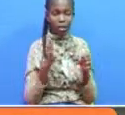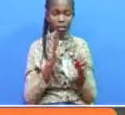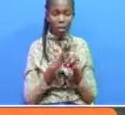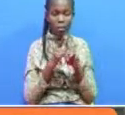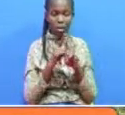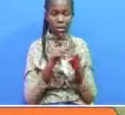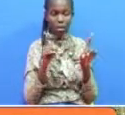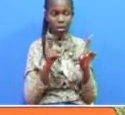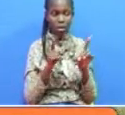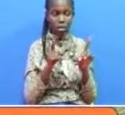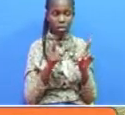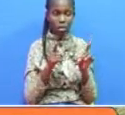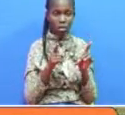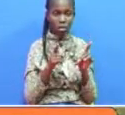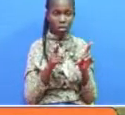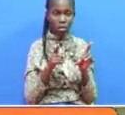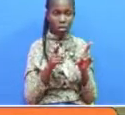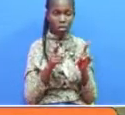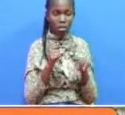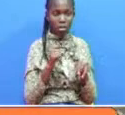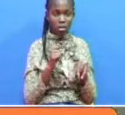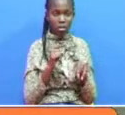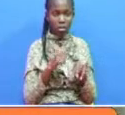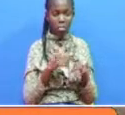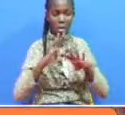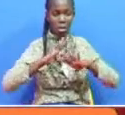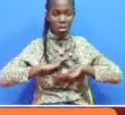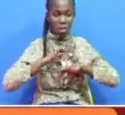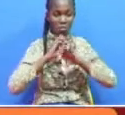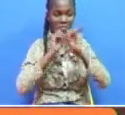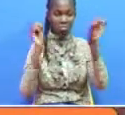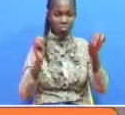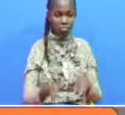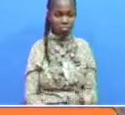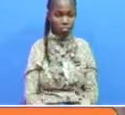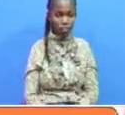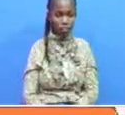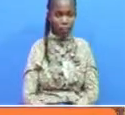ateo masa ni momatevo makuyana.